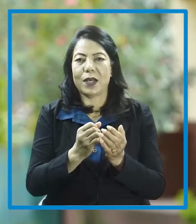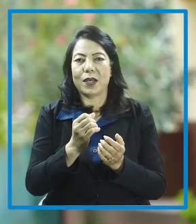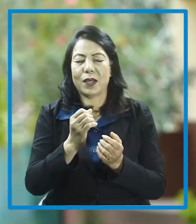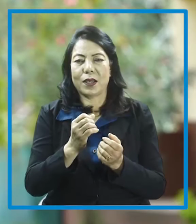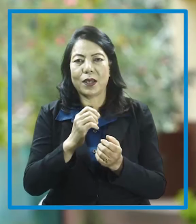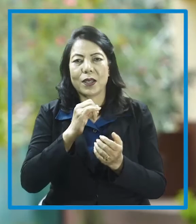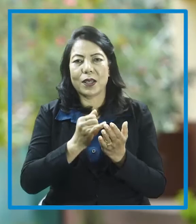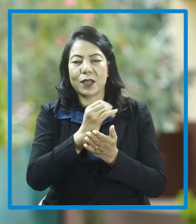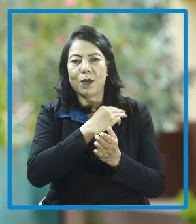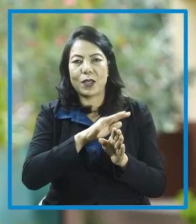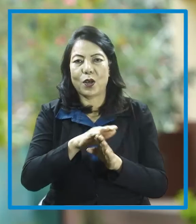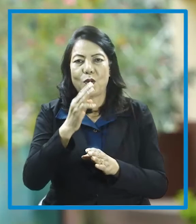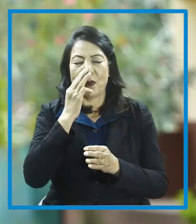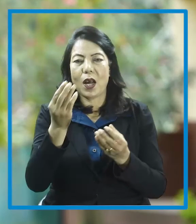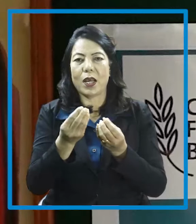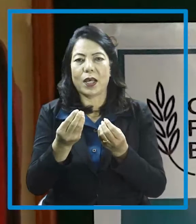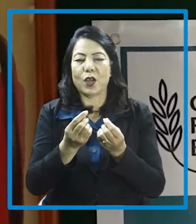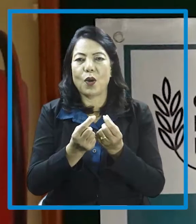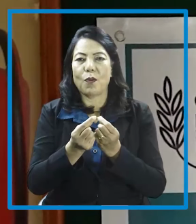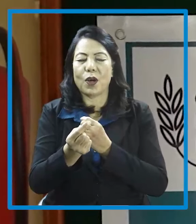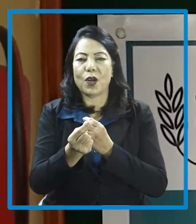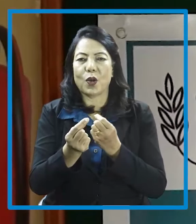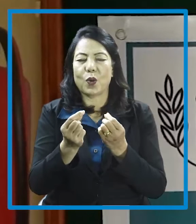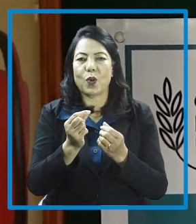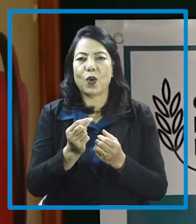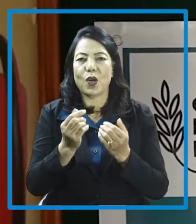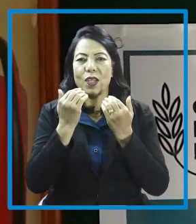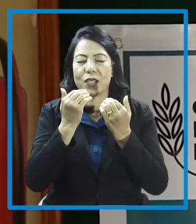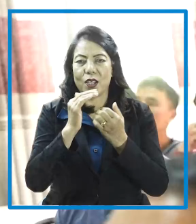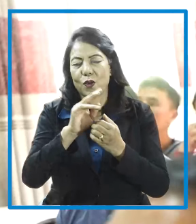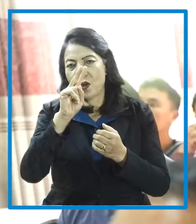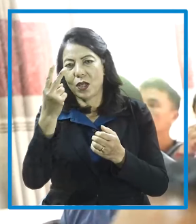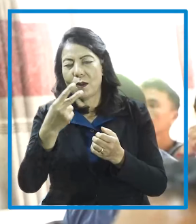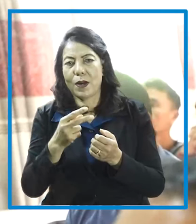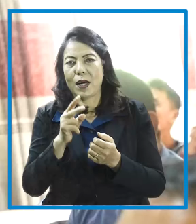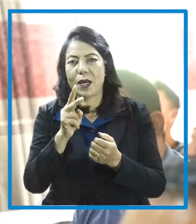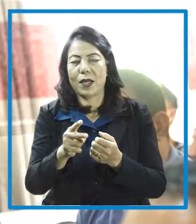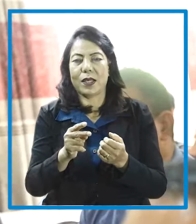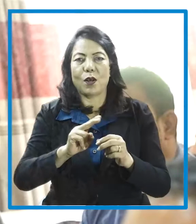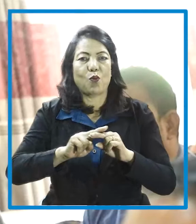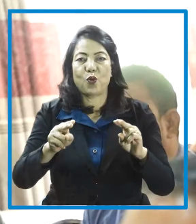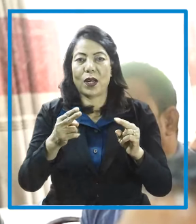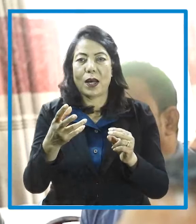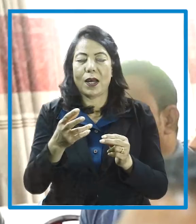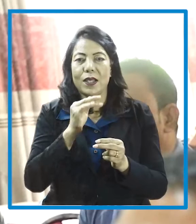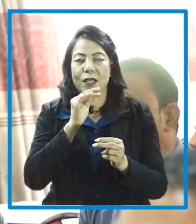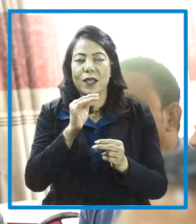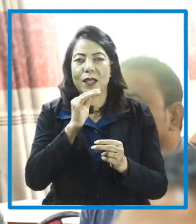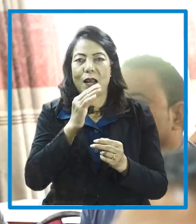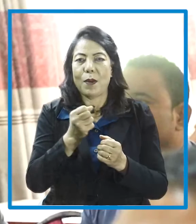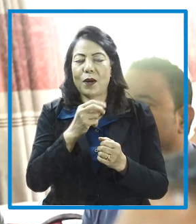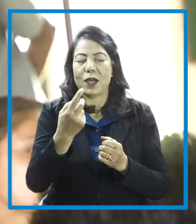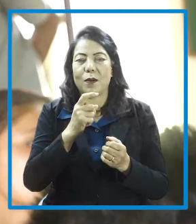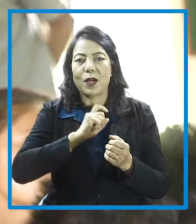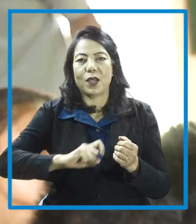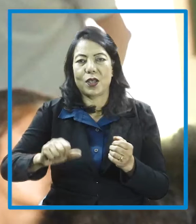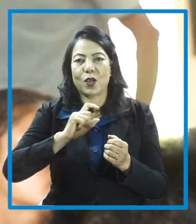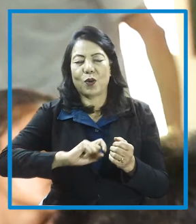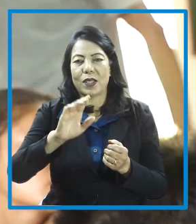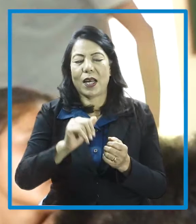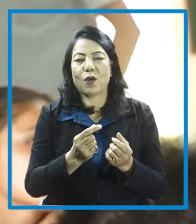गर्ने कृषकहरूमा चाहिँ अलिकति चाहिँ अब यो हामी भर्खर कोही सिक्दै थियौँ अथवा कोही हाम्रो चाहिँ कम्प्लिट भएको थिएनौँ भन्ने कुराहरू